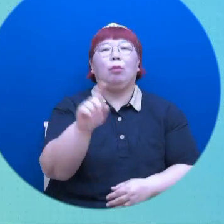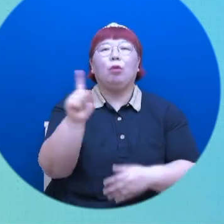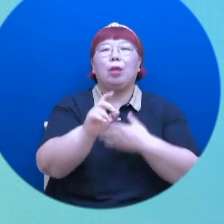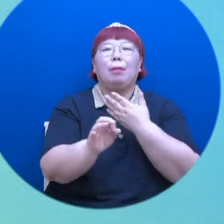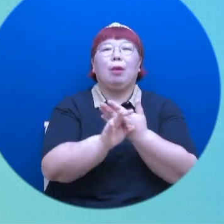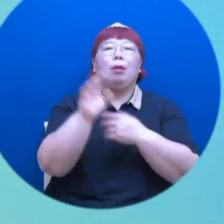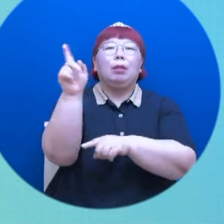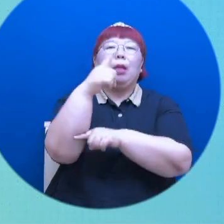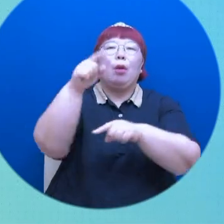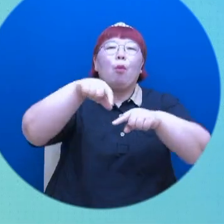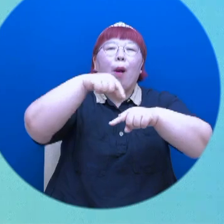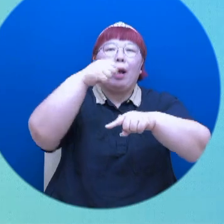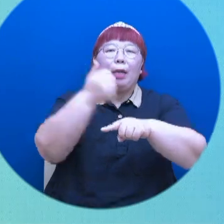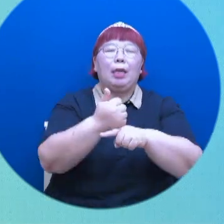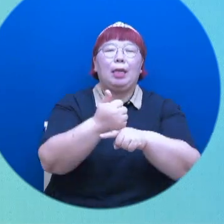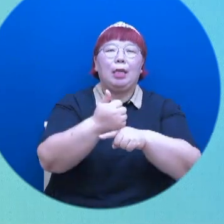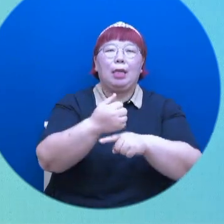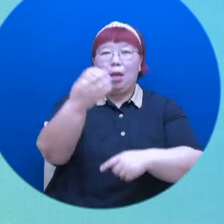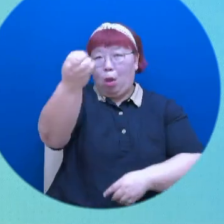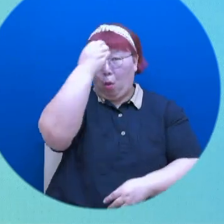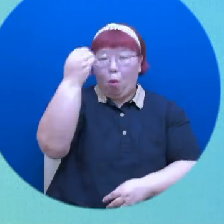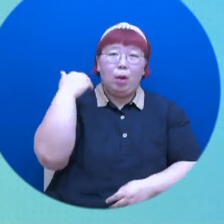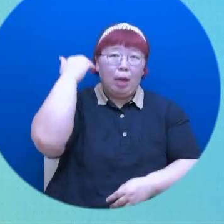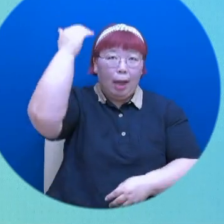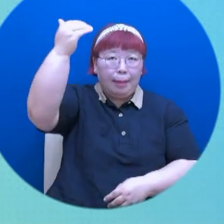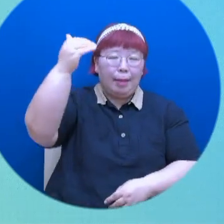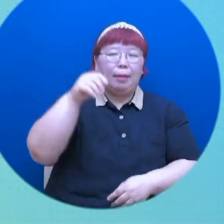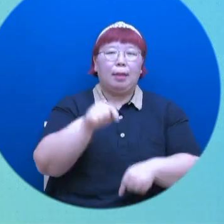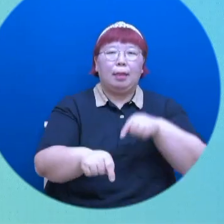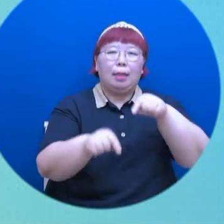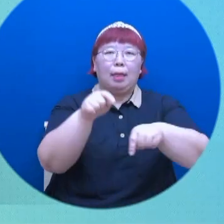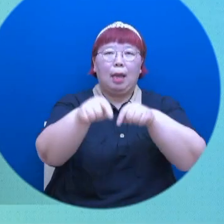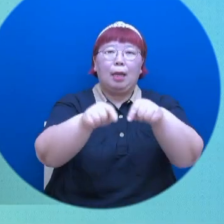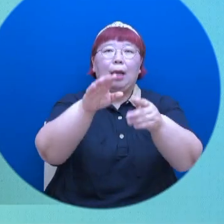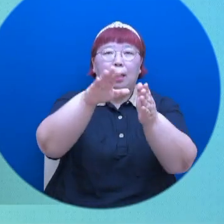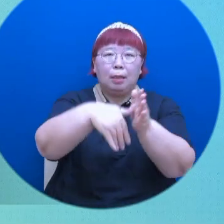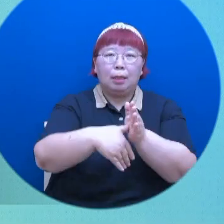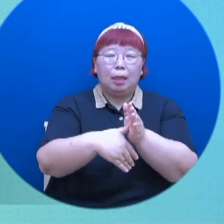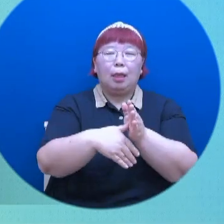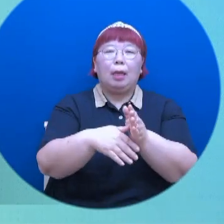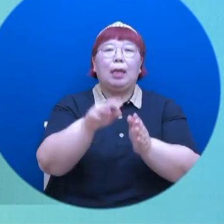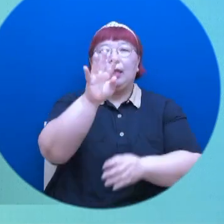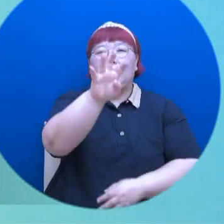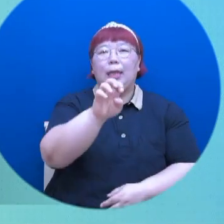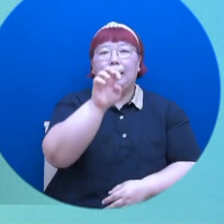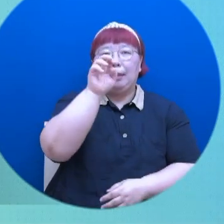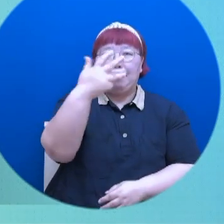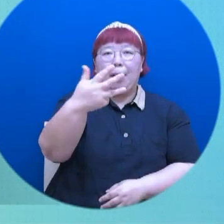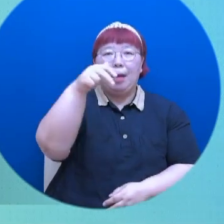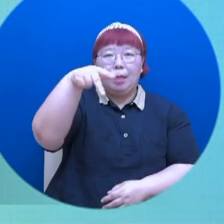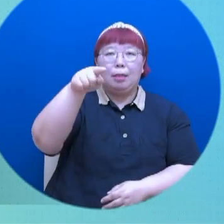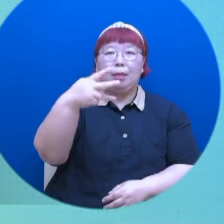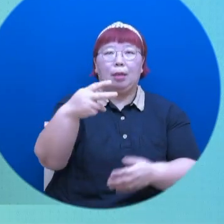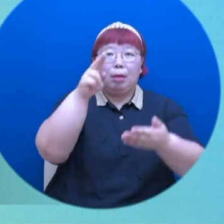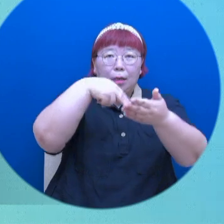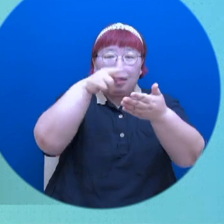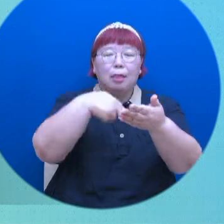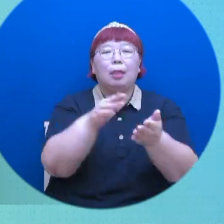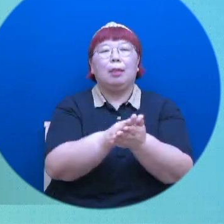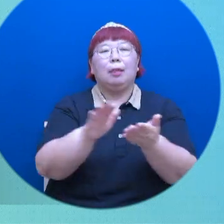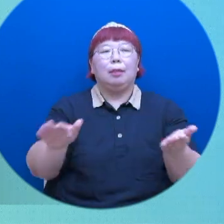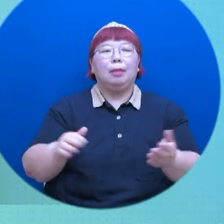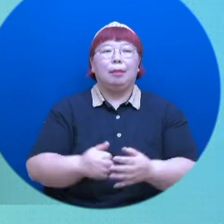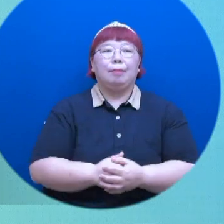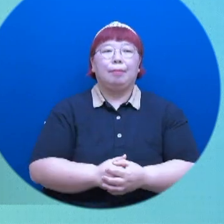다윗이 골리앗에게 어떻게 나아갔는가? 오늘 본문 48절입니다. 우리 한번